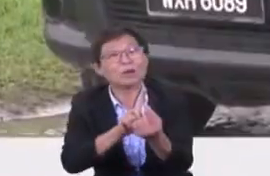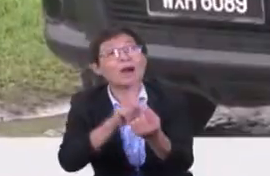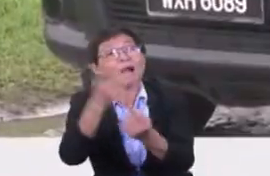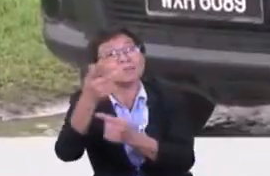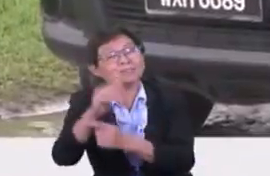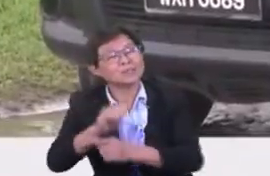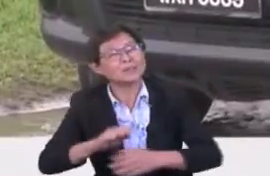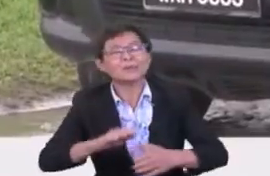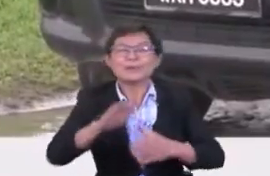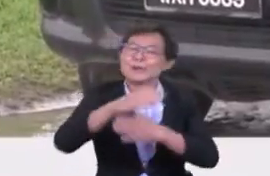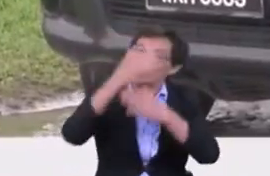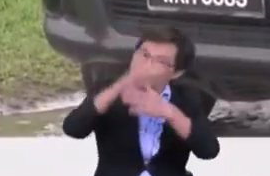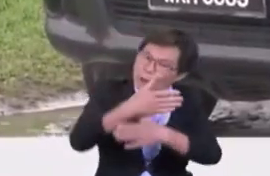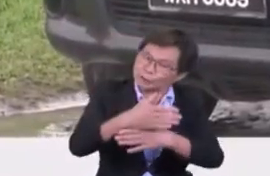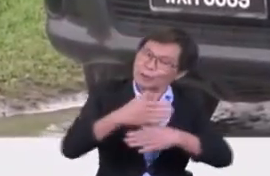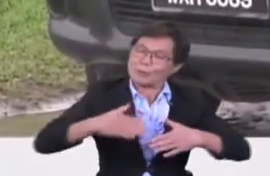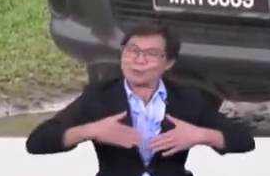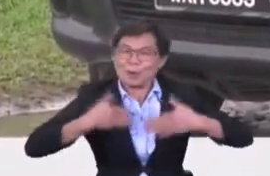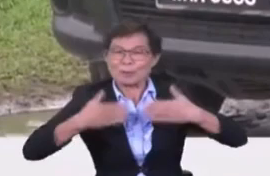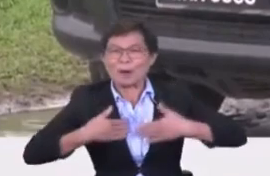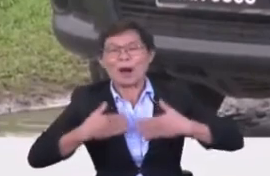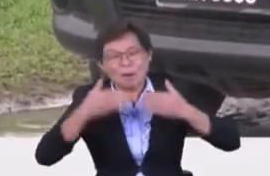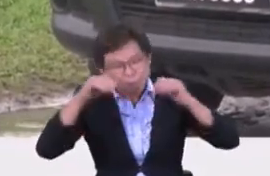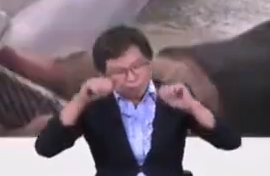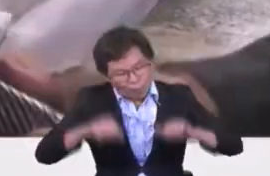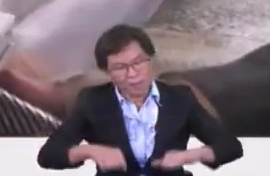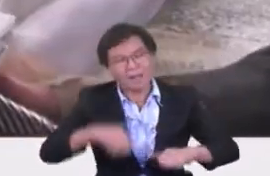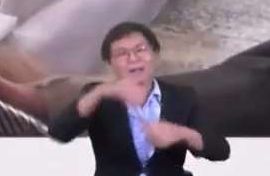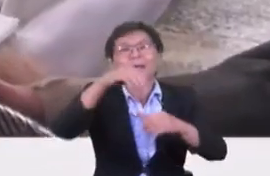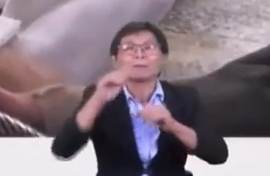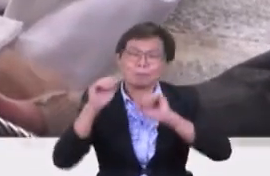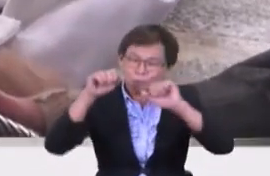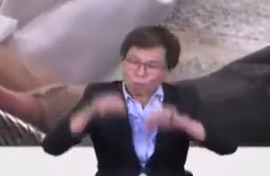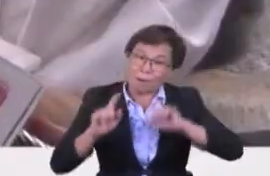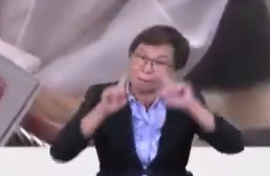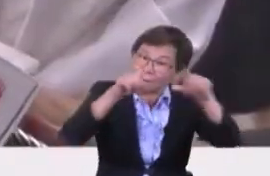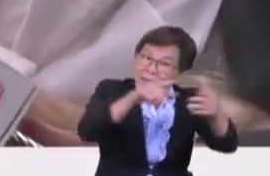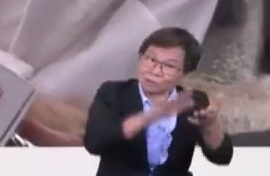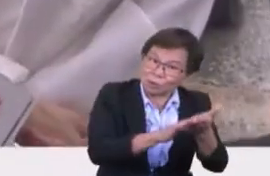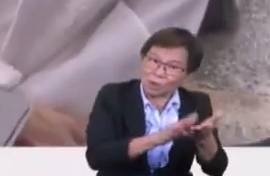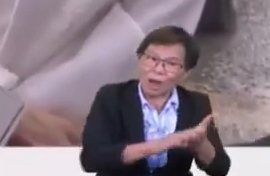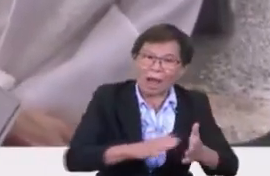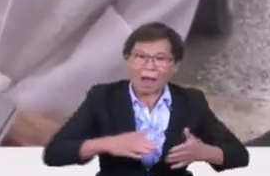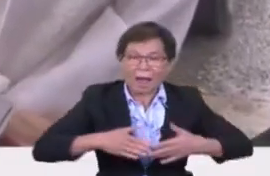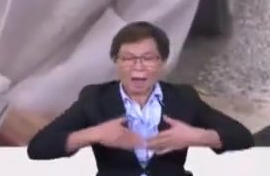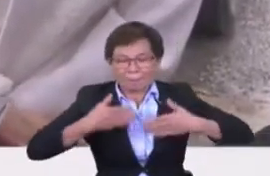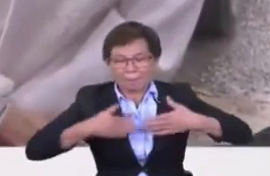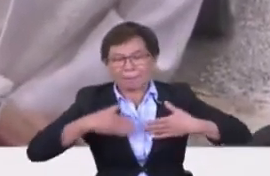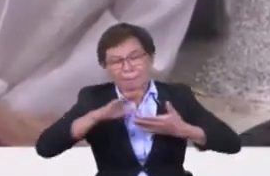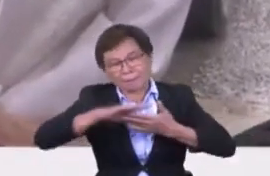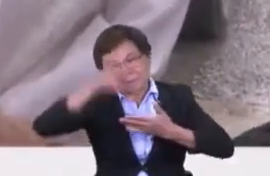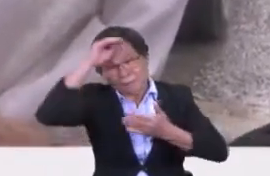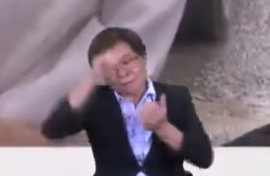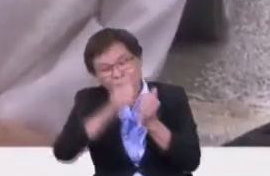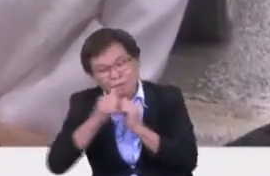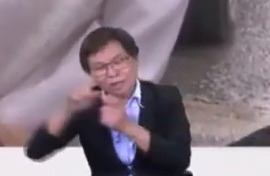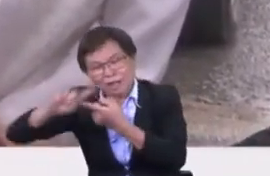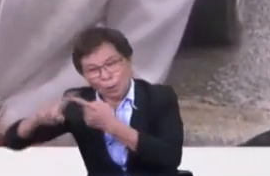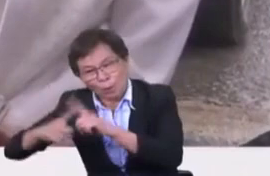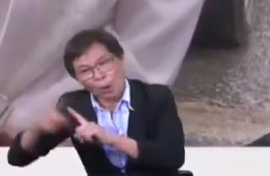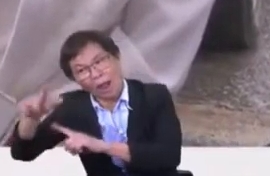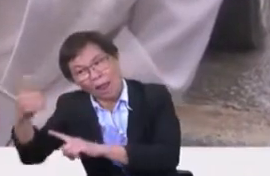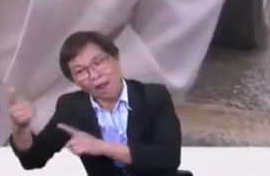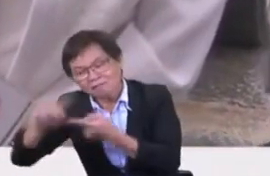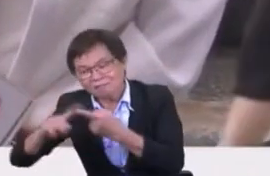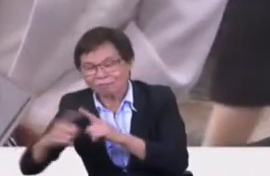dapat menikmati semula sesi pembelajaran bersemuka Happy dapat belajar sama kawan-kawan lain